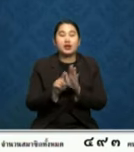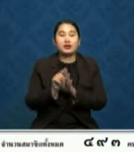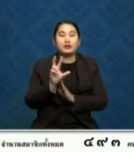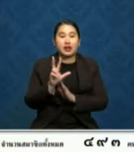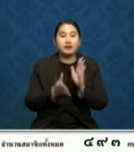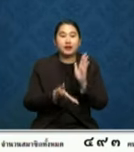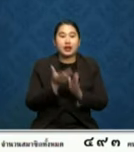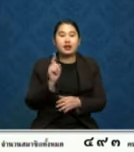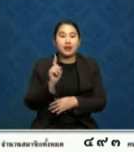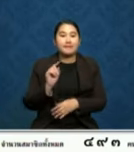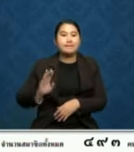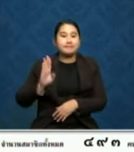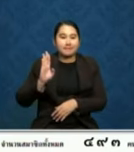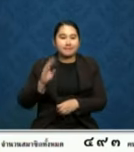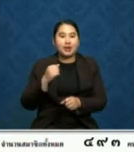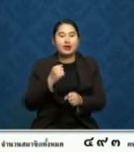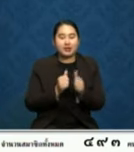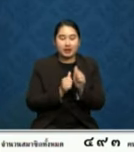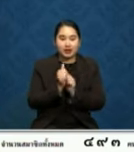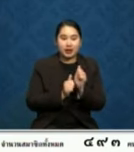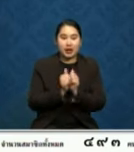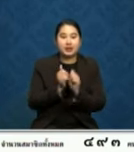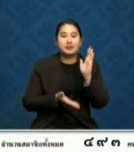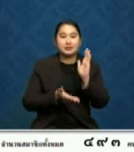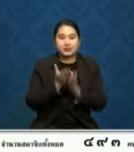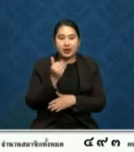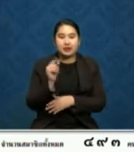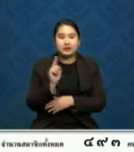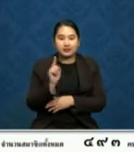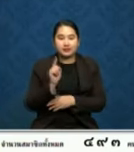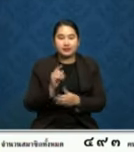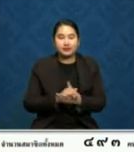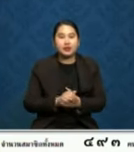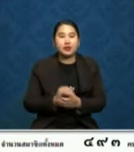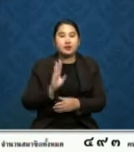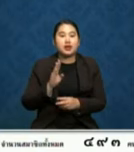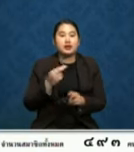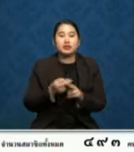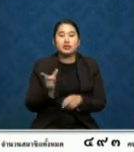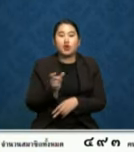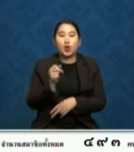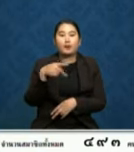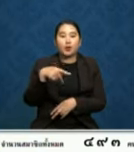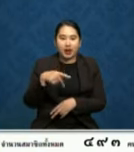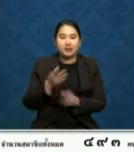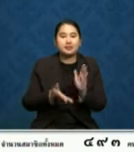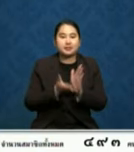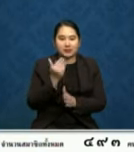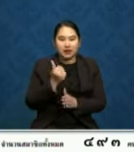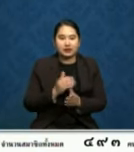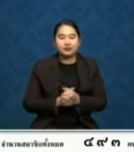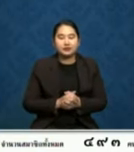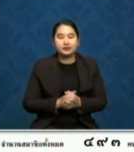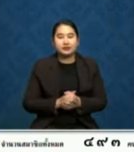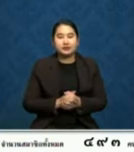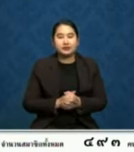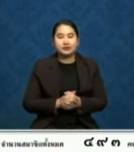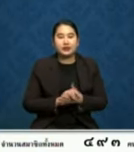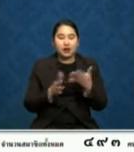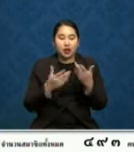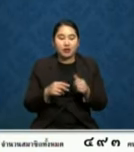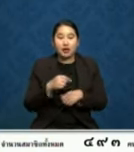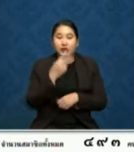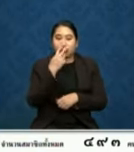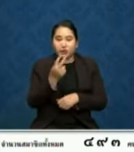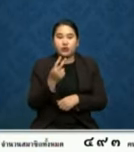คือบริษัทที่ชนะการประมูลโครงการแรกนั่นก็คือบริษัทพอพานค่ะท่านประธานพอไปดูประกาศของ